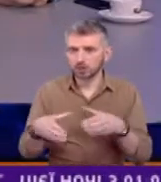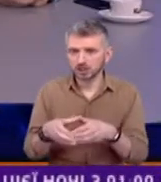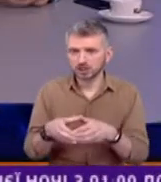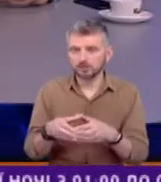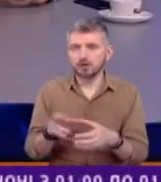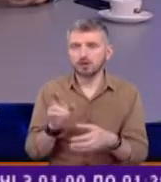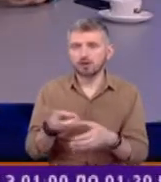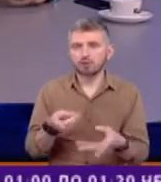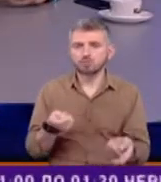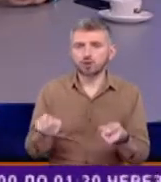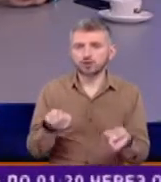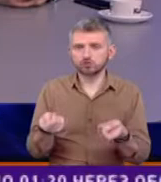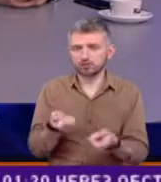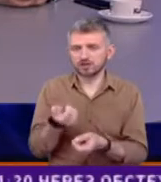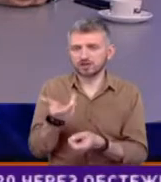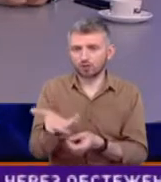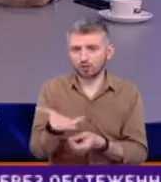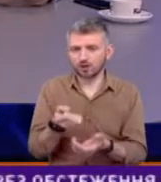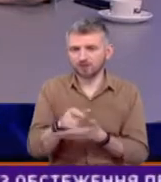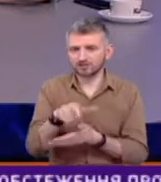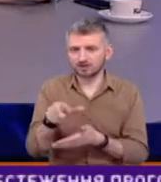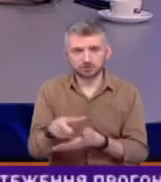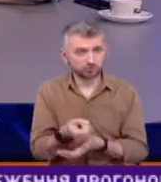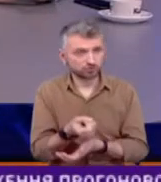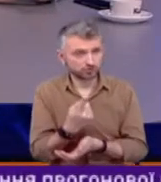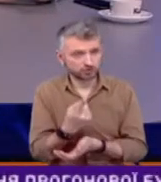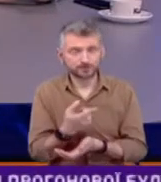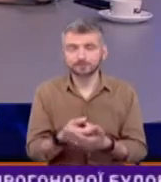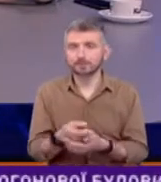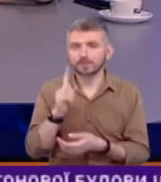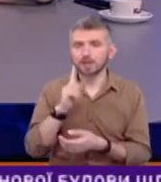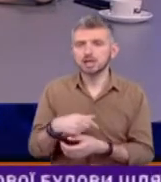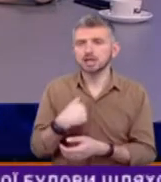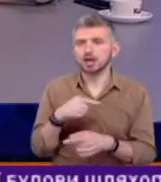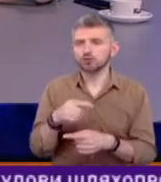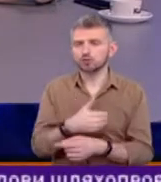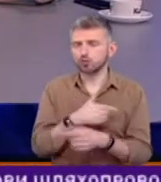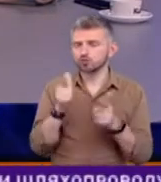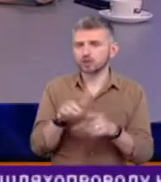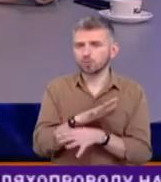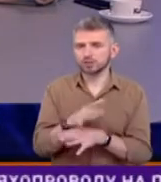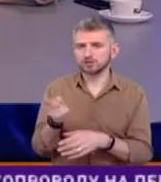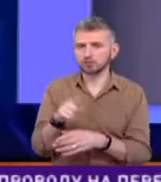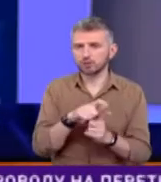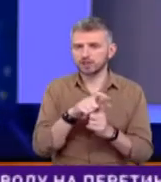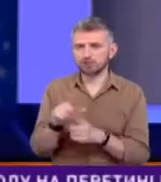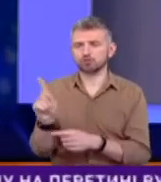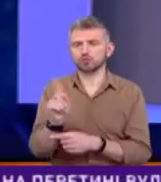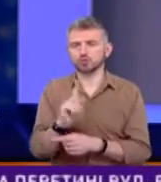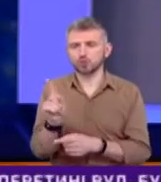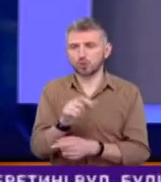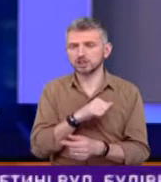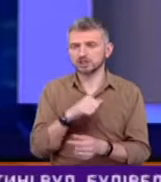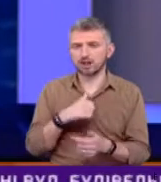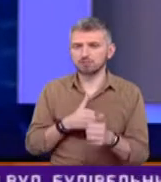продюс, продюсують кількох... Кількох кандидатів. Ну, тобто така... Знаєте, я от тут хочу не погодитися з тою тезою, що